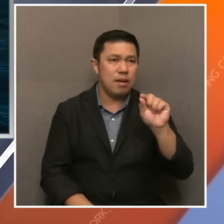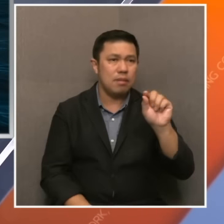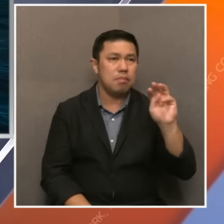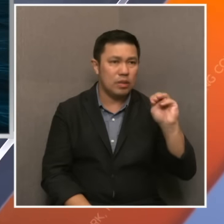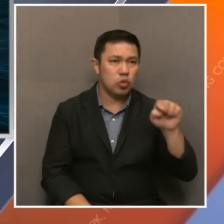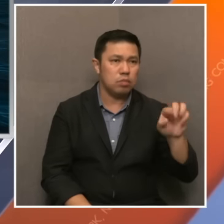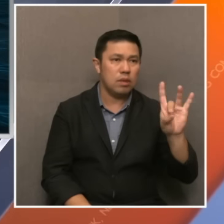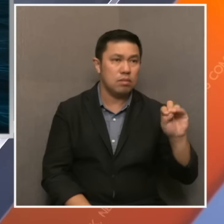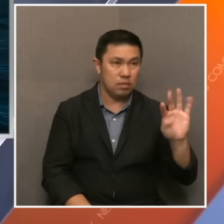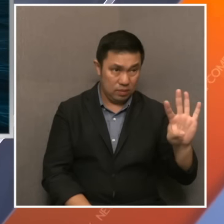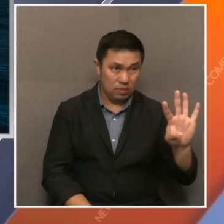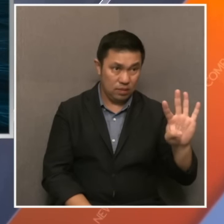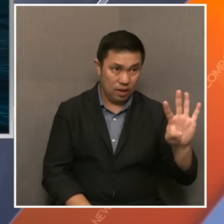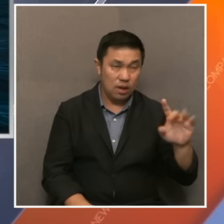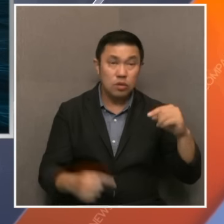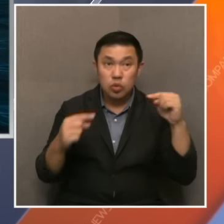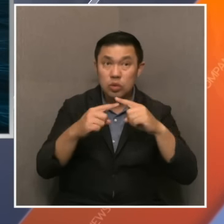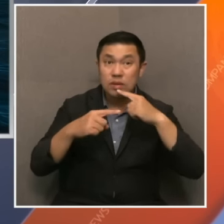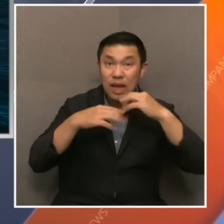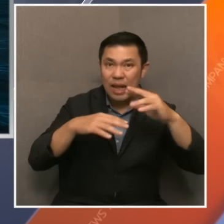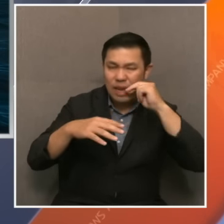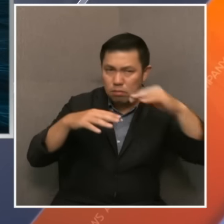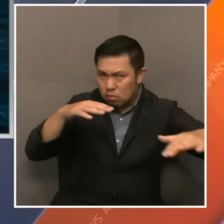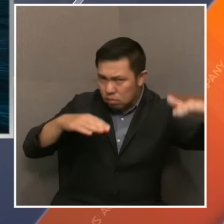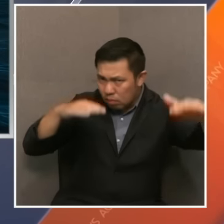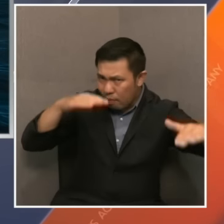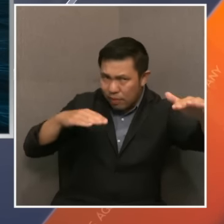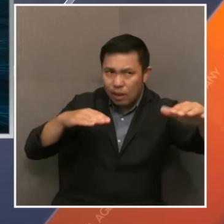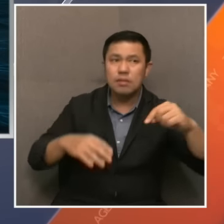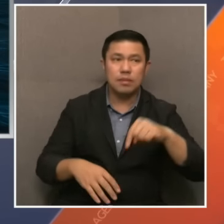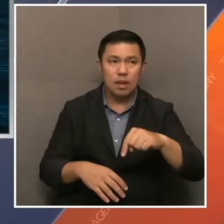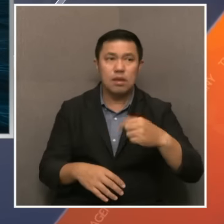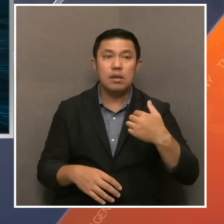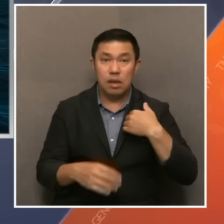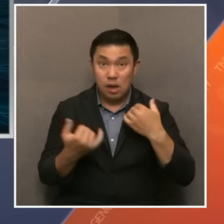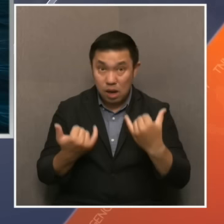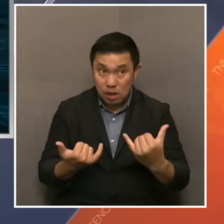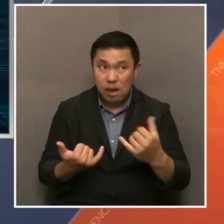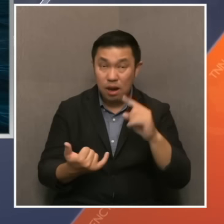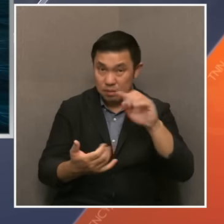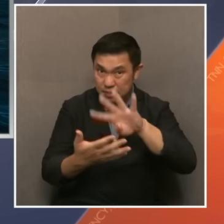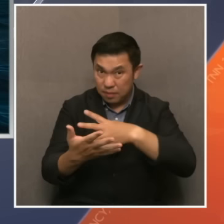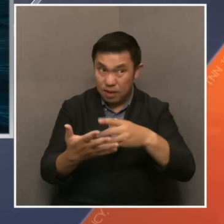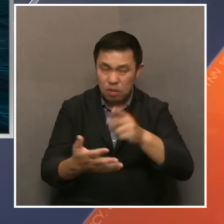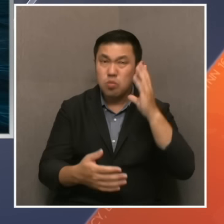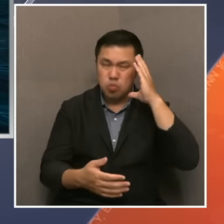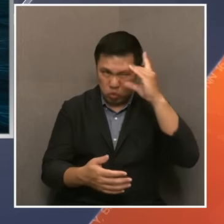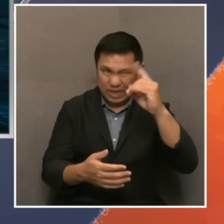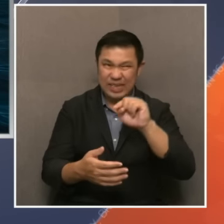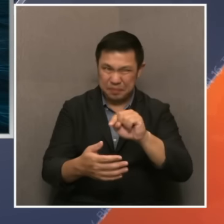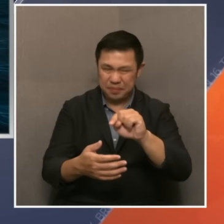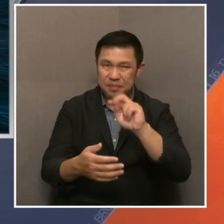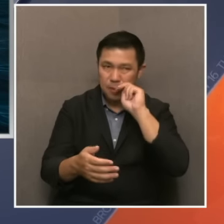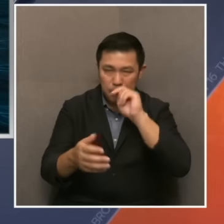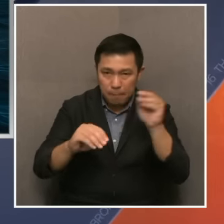ซมจากระดับน้ำทะเลปานกลางครับในแบบจำลองนี้มีการคาดการณ์ด้วยนะครับว่าพรุ่งนี้ครับระดับน้ำจะเพิ่มสูงขึ้นอีกนะ